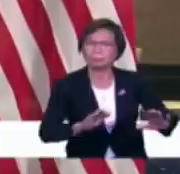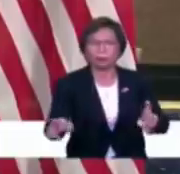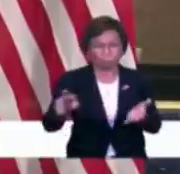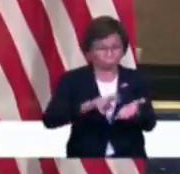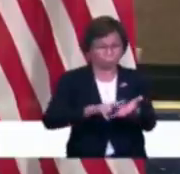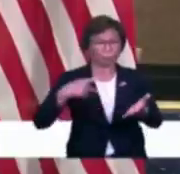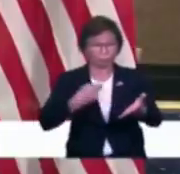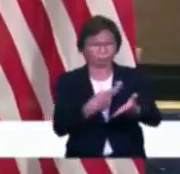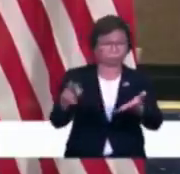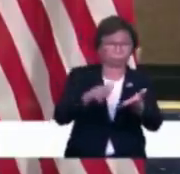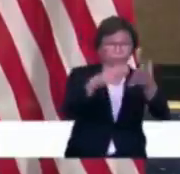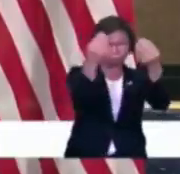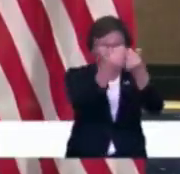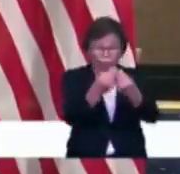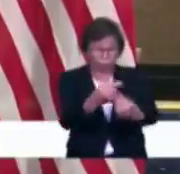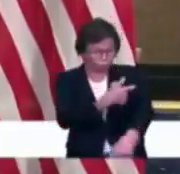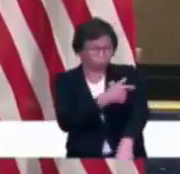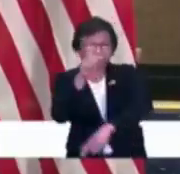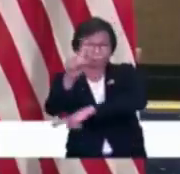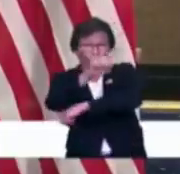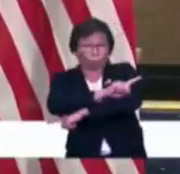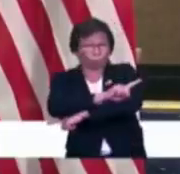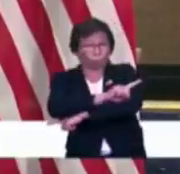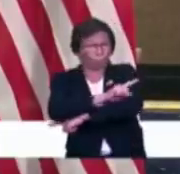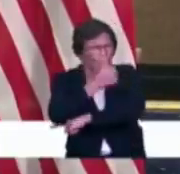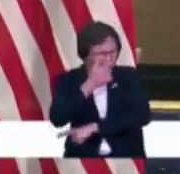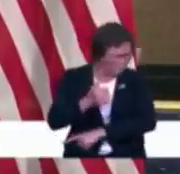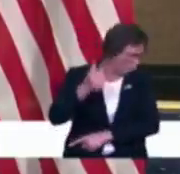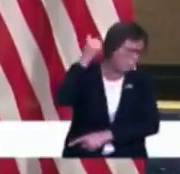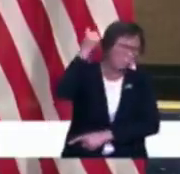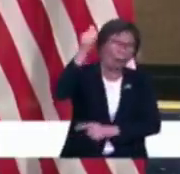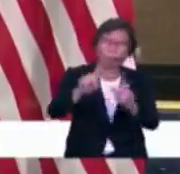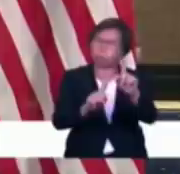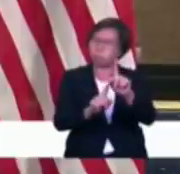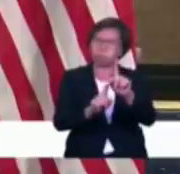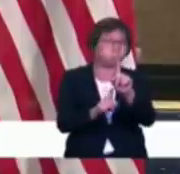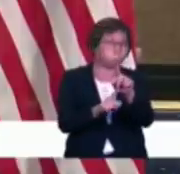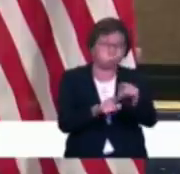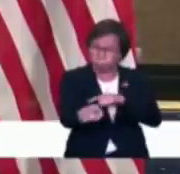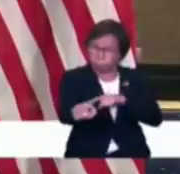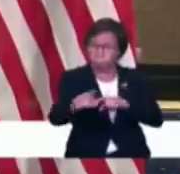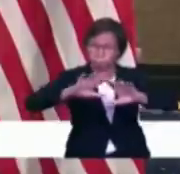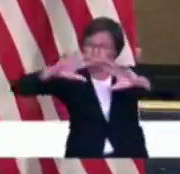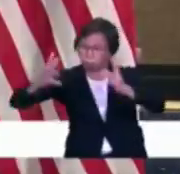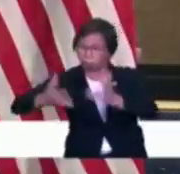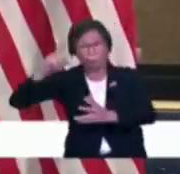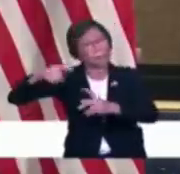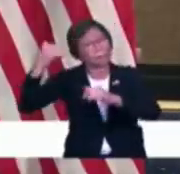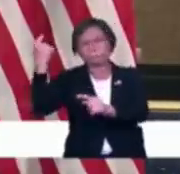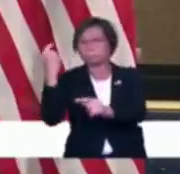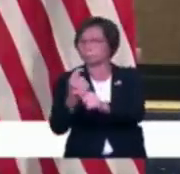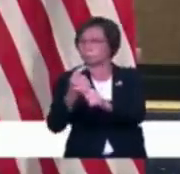Rekod kita mencatatkan jumlah vaksinasi harian antara yang tertinggi di dunia dan ini mesti